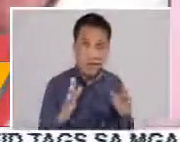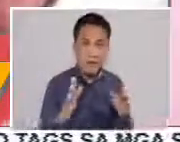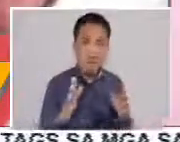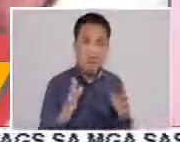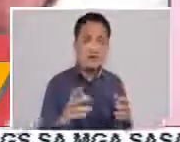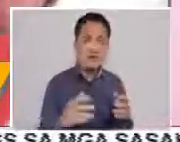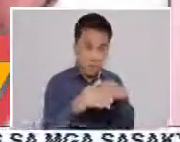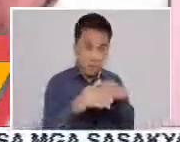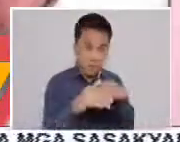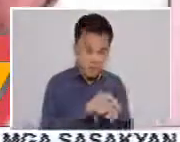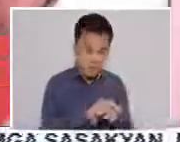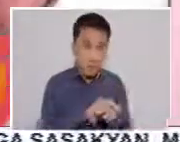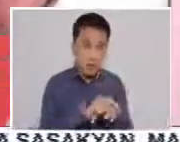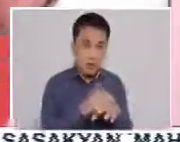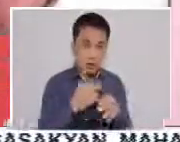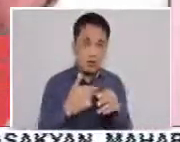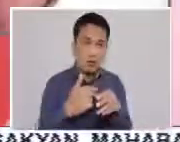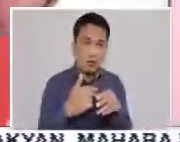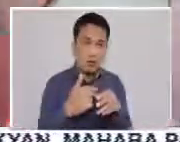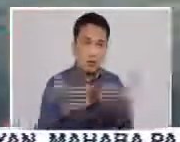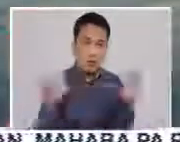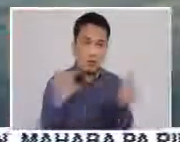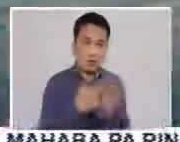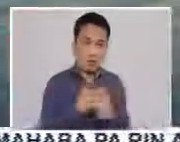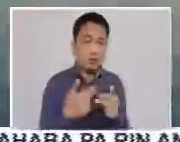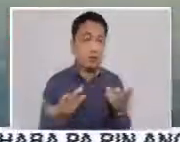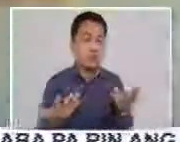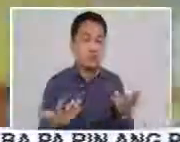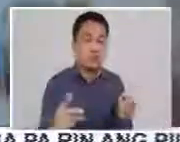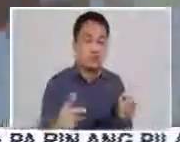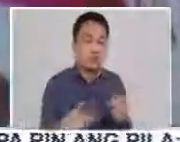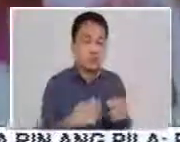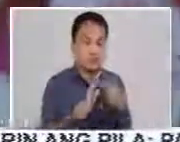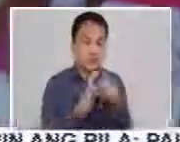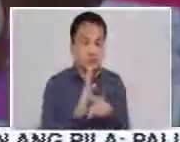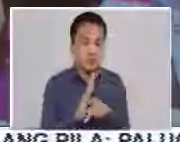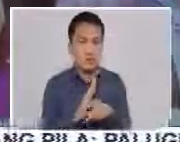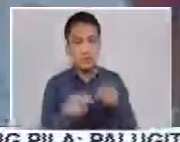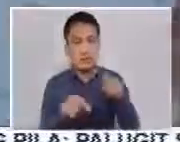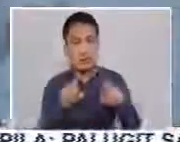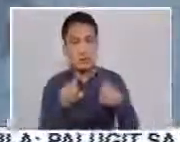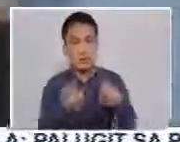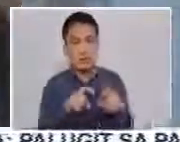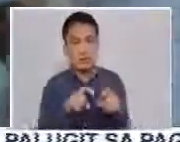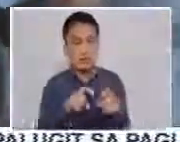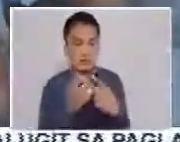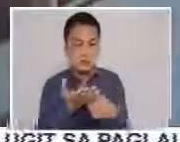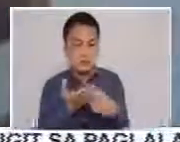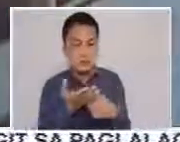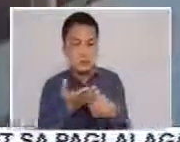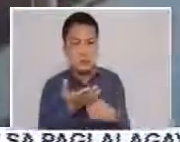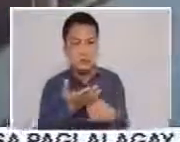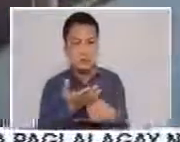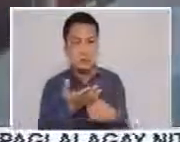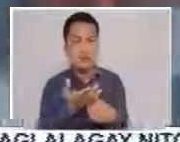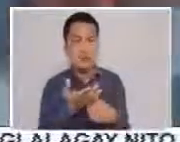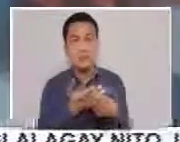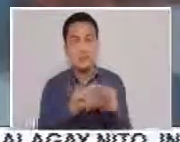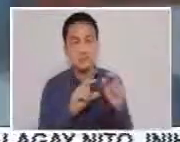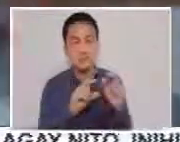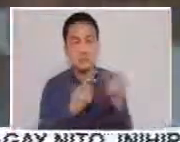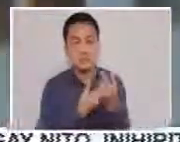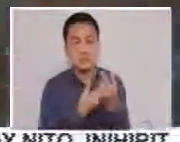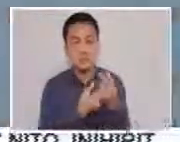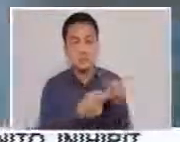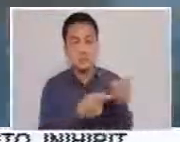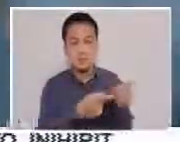sir, panghuli na lamang po. So December 1, 100% cashless transaction na tayo dun sa mga expressway. So paano po yung